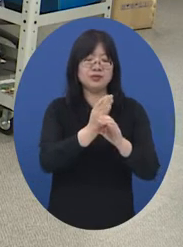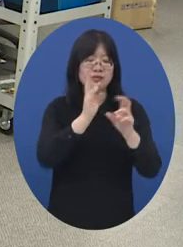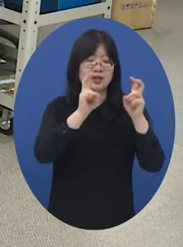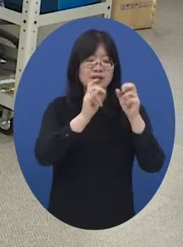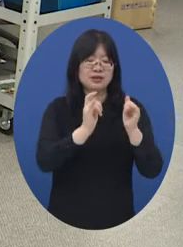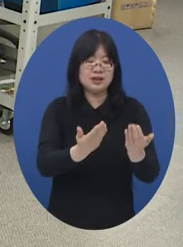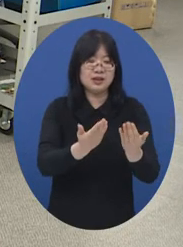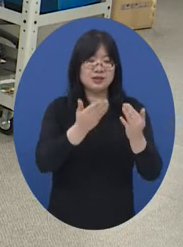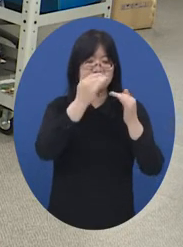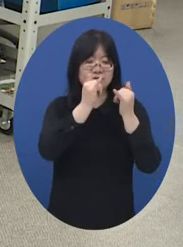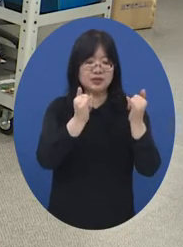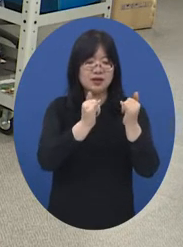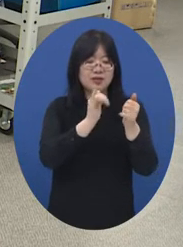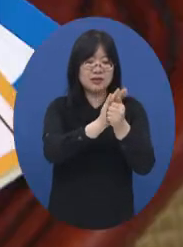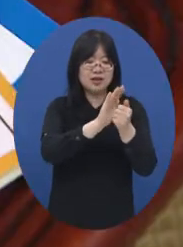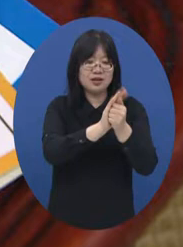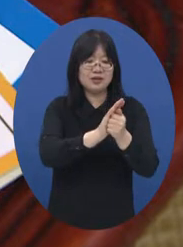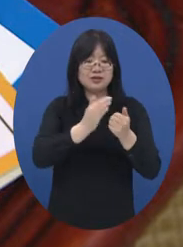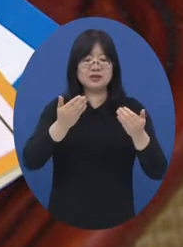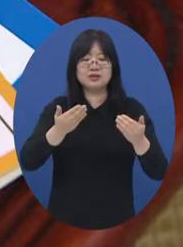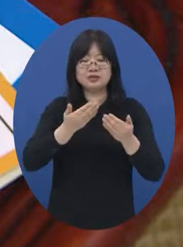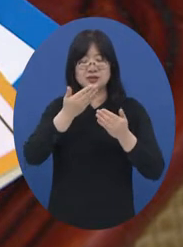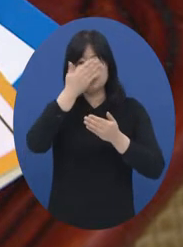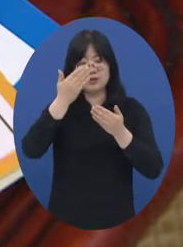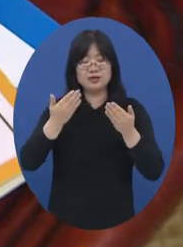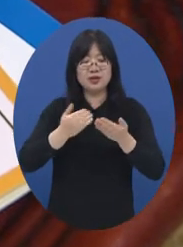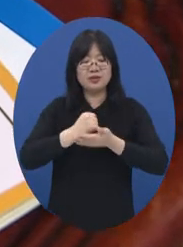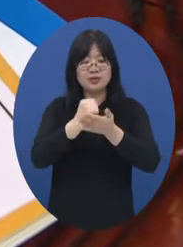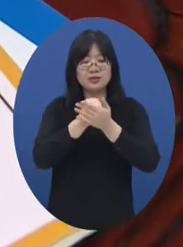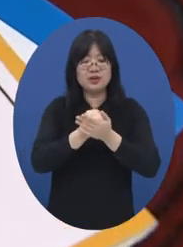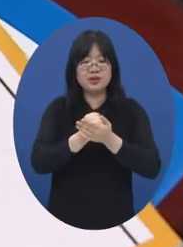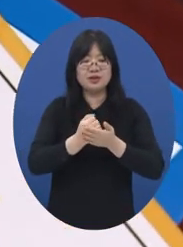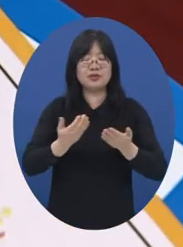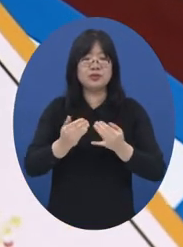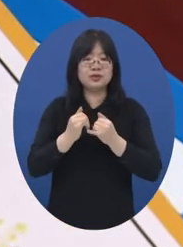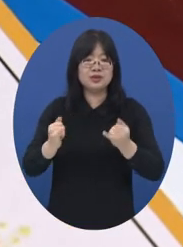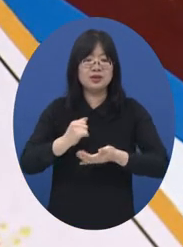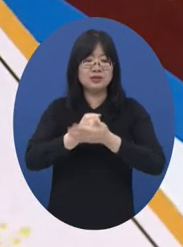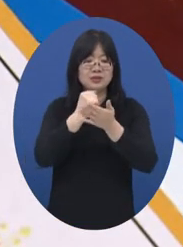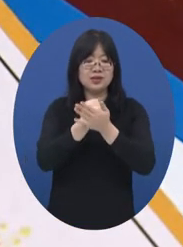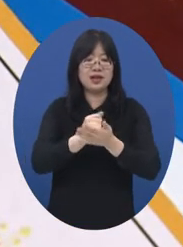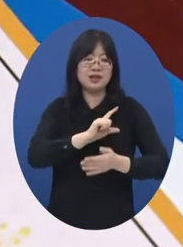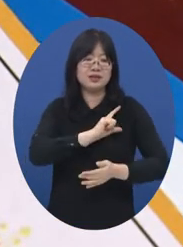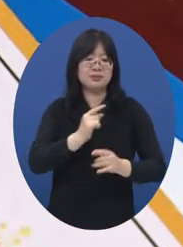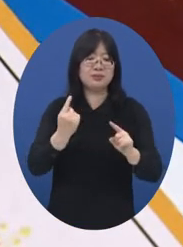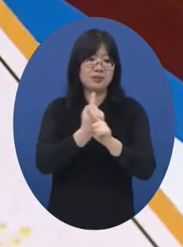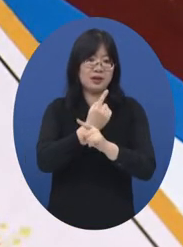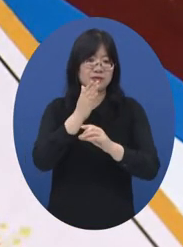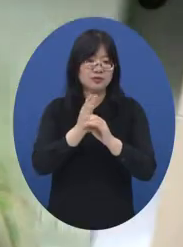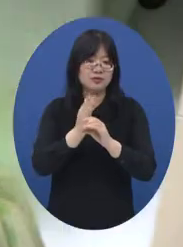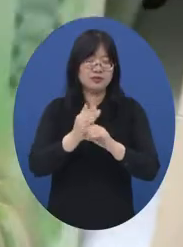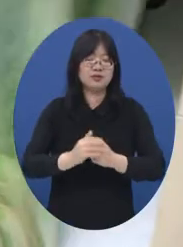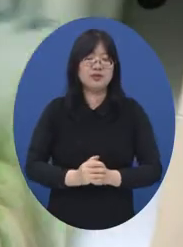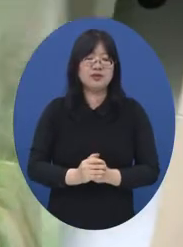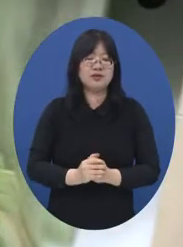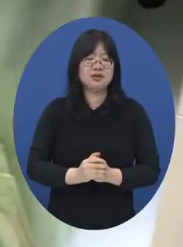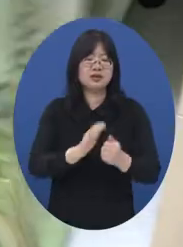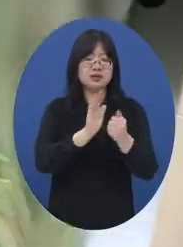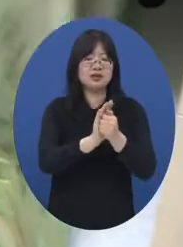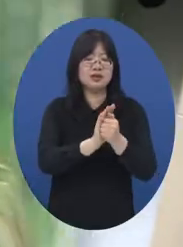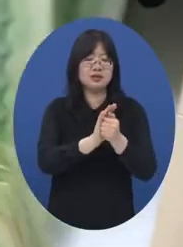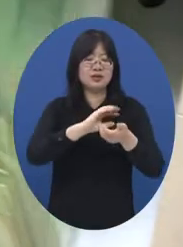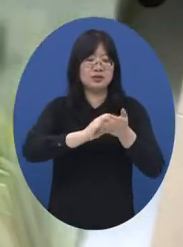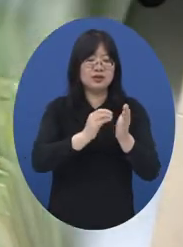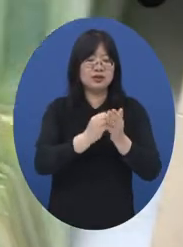중소기업에서 일하는 청년이 10월 하는 경우도 이라는 통장은 경우도 참여 노동자 통상 으로 이름이 바뀝니다 지원